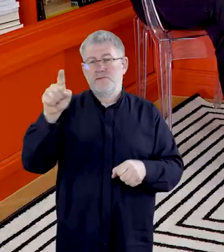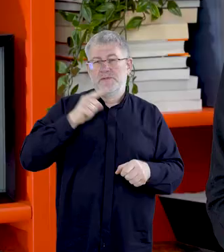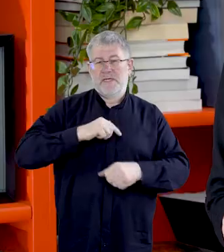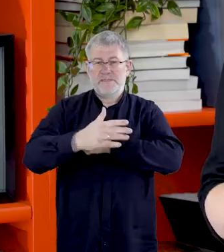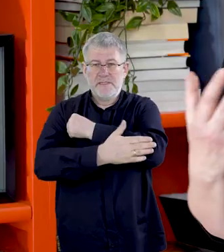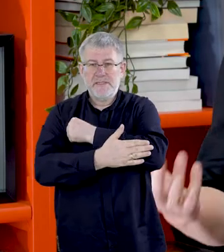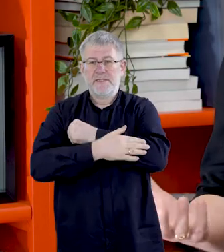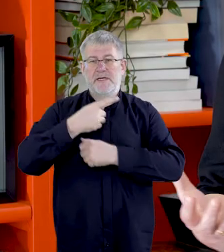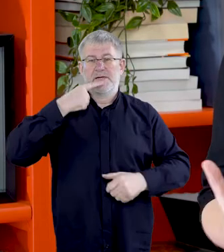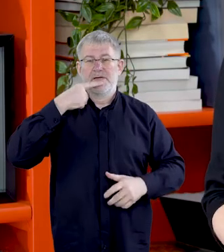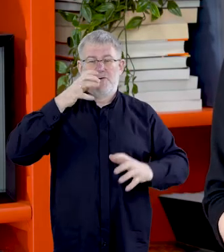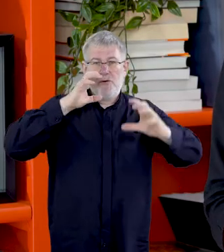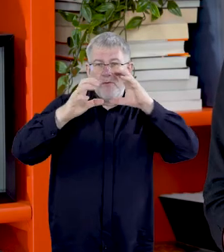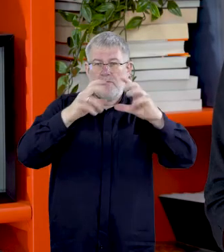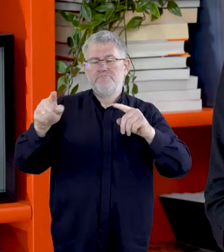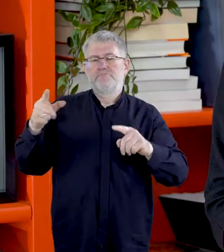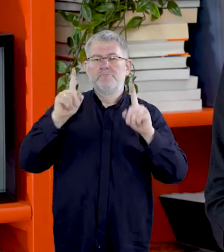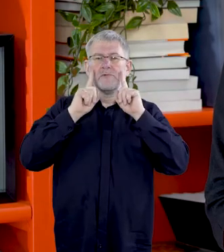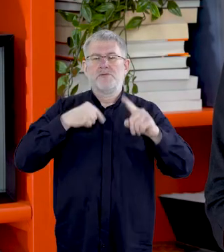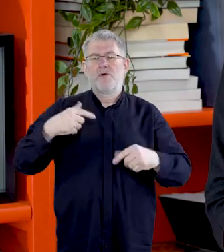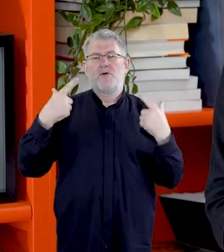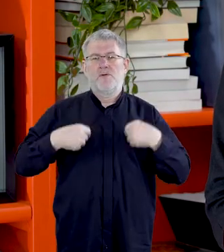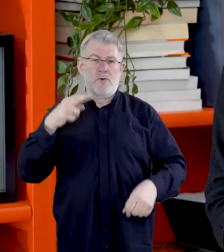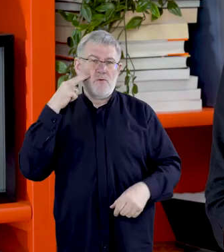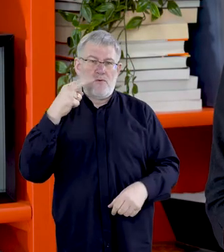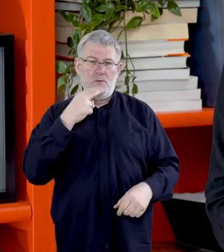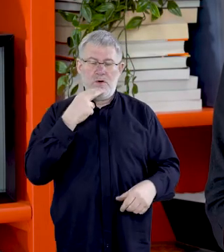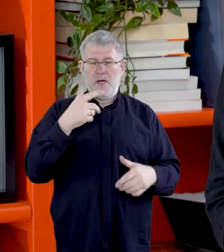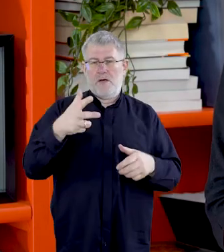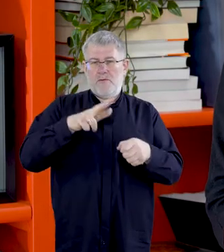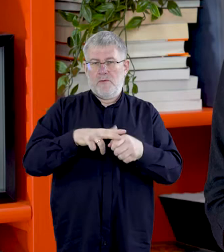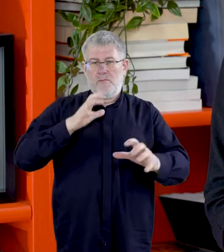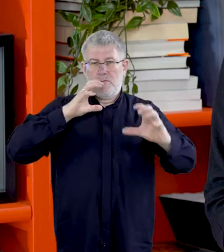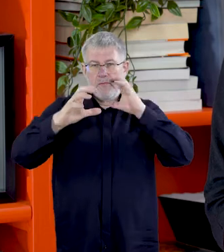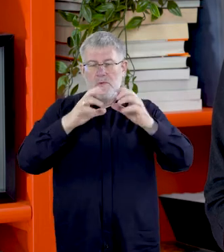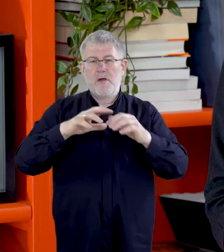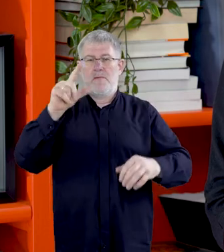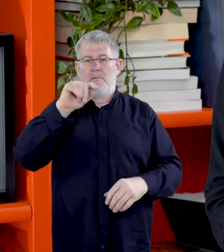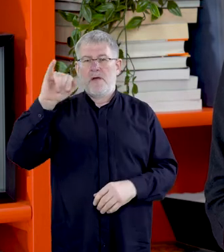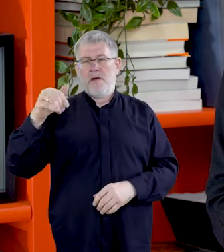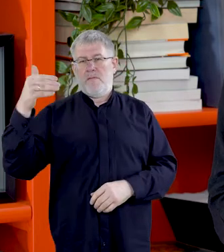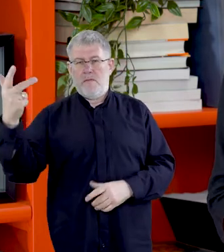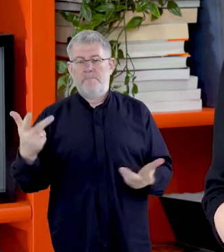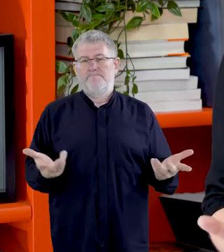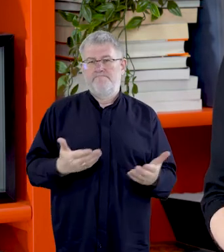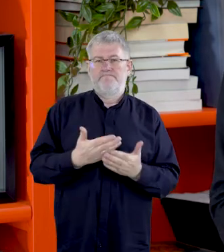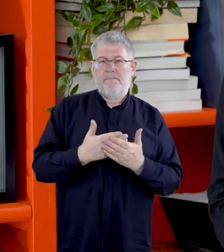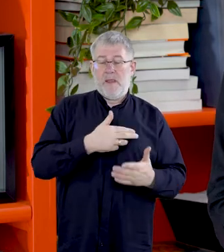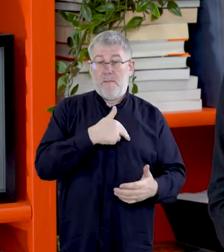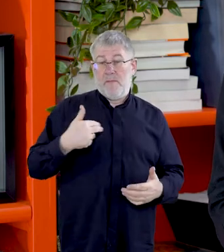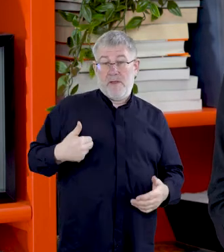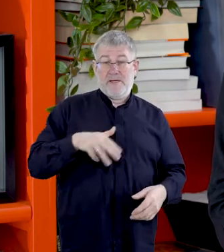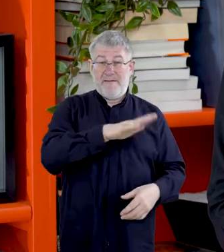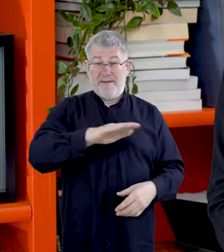zasady. I oczywiście tu są osoby głuche w polskim języku migowym. No i stąd, tak jak mamy nasz naród